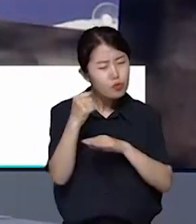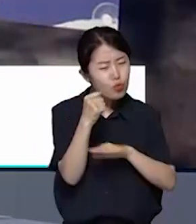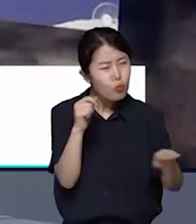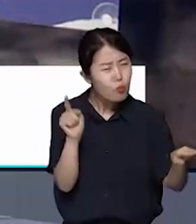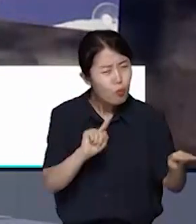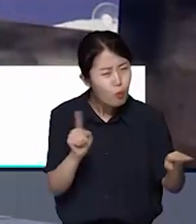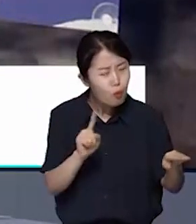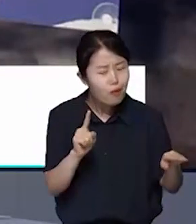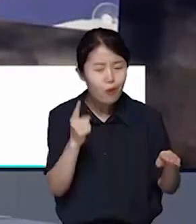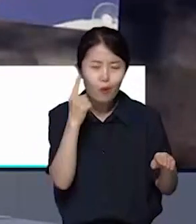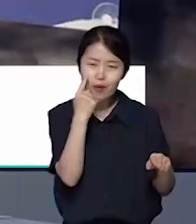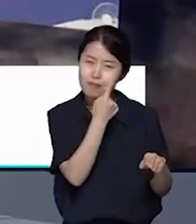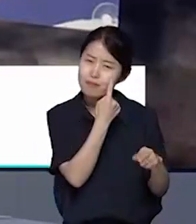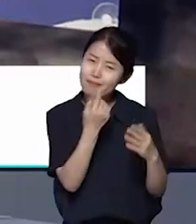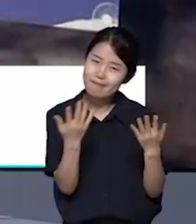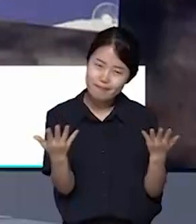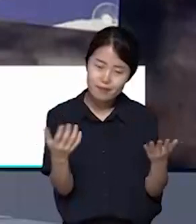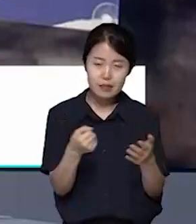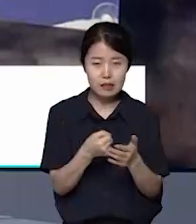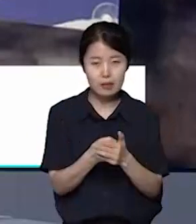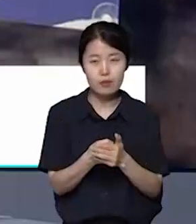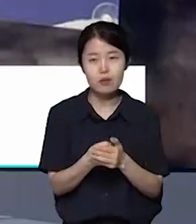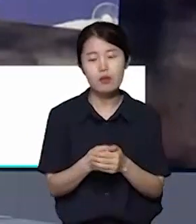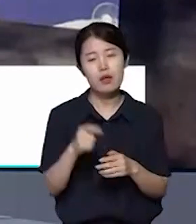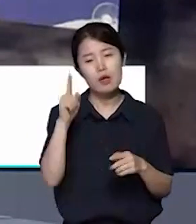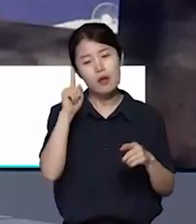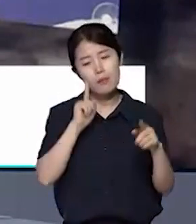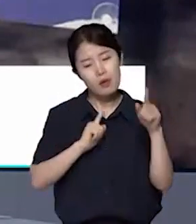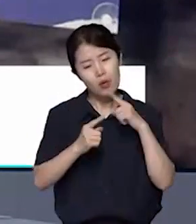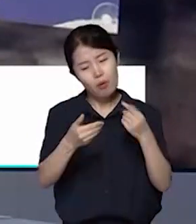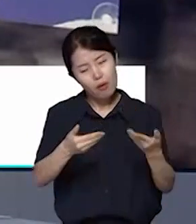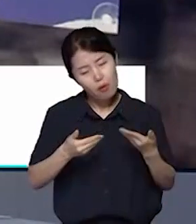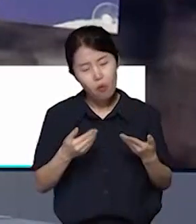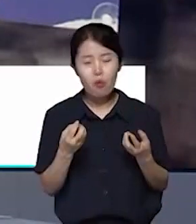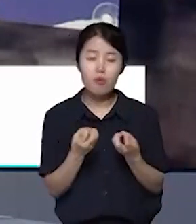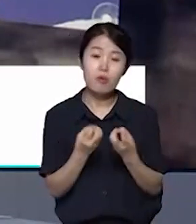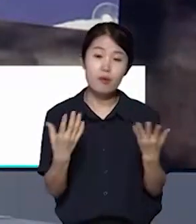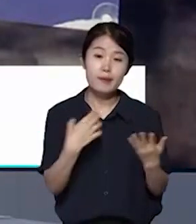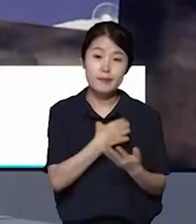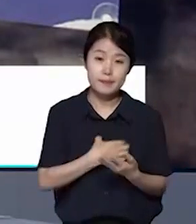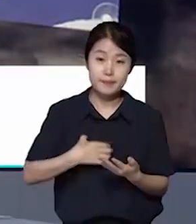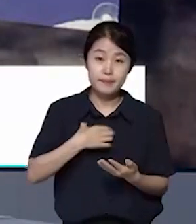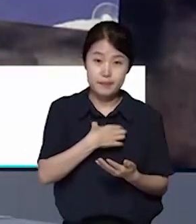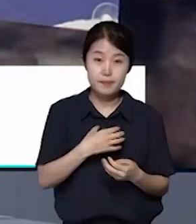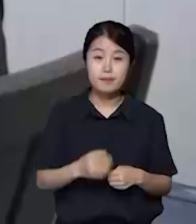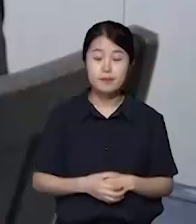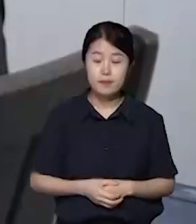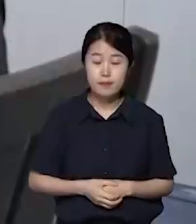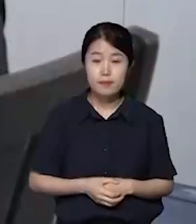또 다른 상처를 주진 않을지 우려의 목소리가 나옵니다. 임경섭 기자입니다.